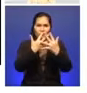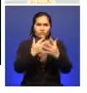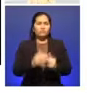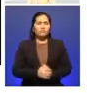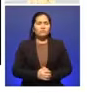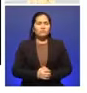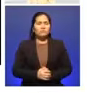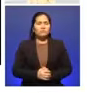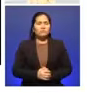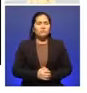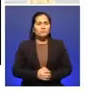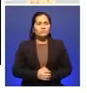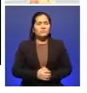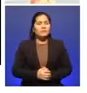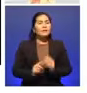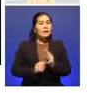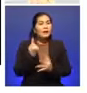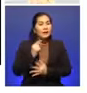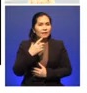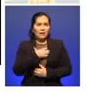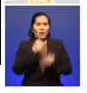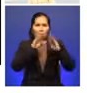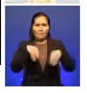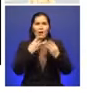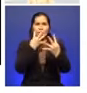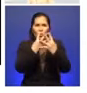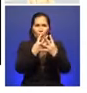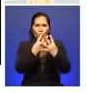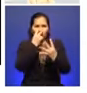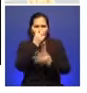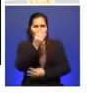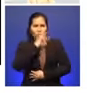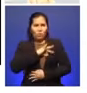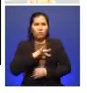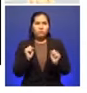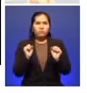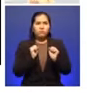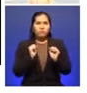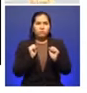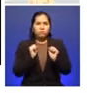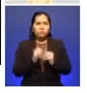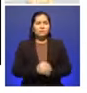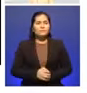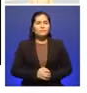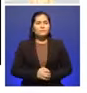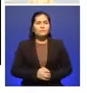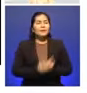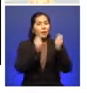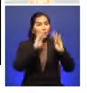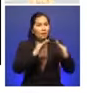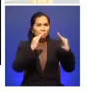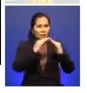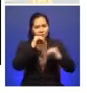แบบเรือนจำในระยะแรกเนี่ยก็คือการออกแบบให้เรือนจำเนี่ยมันดูน่ากลัว ซึ่งมันก็จะจริงๆการออกแบบสิ่งต่